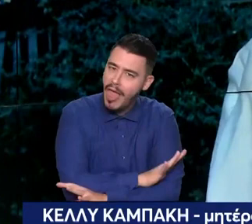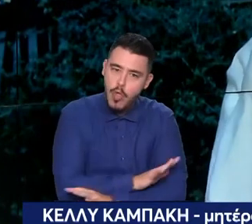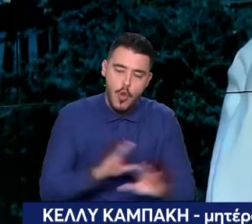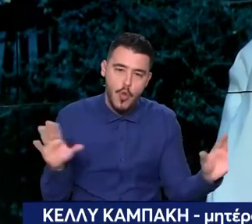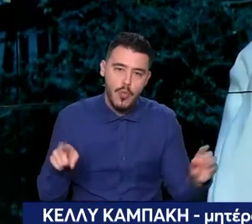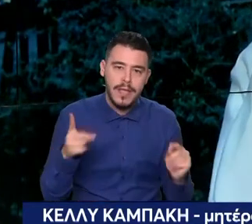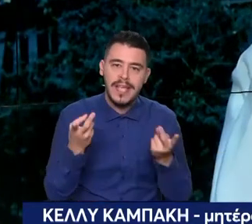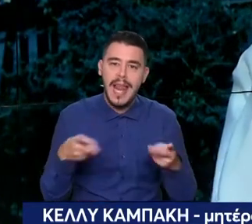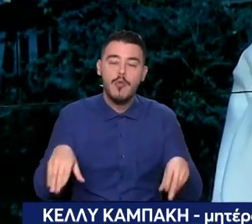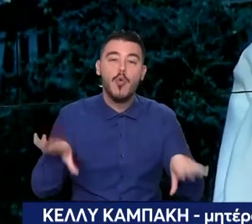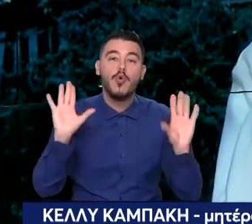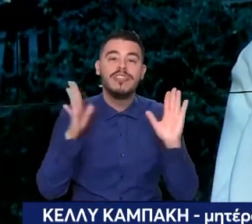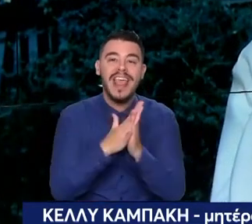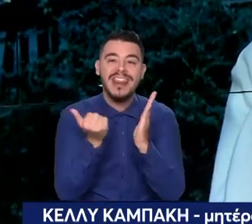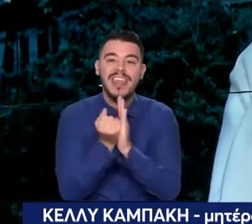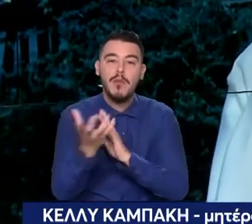στέρισαν ούτε καν το δίπλωμα.